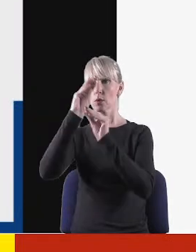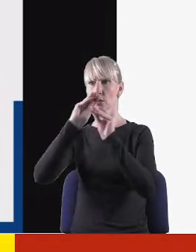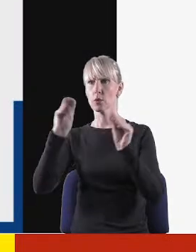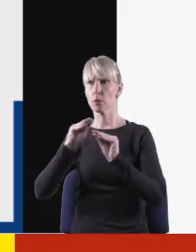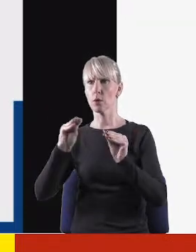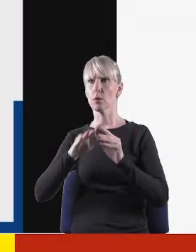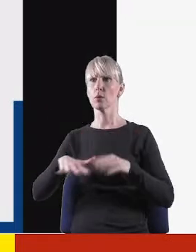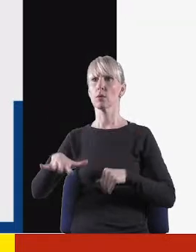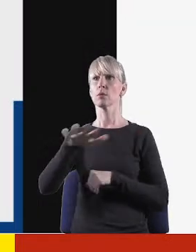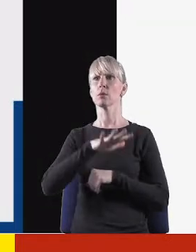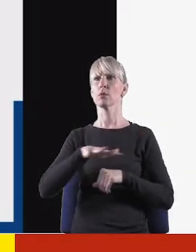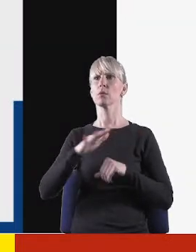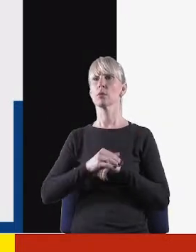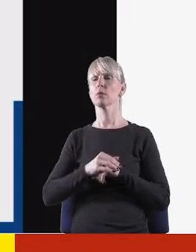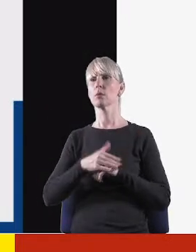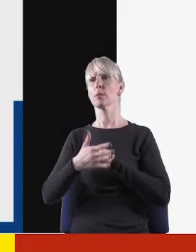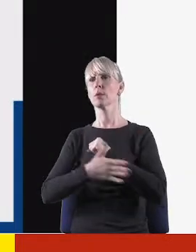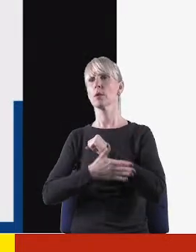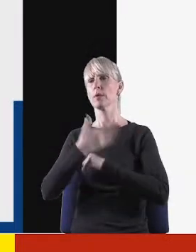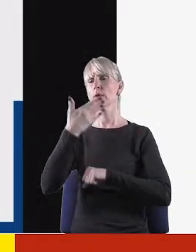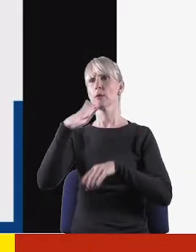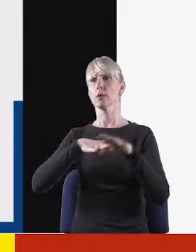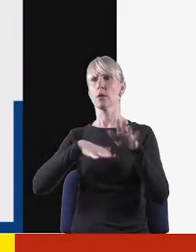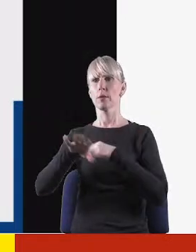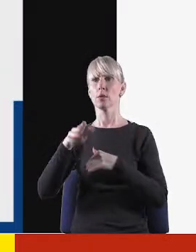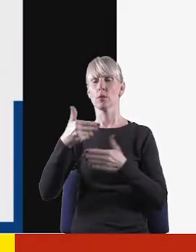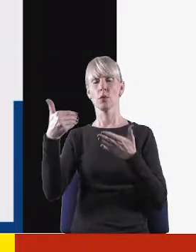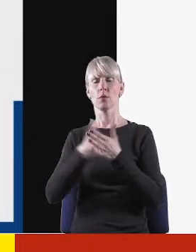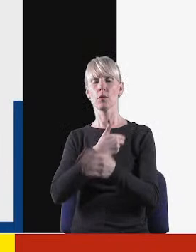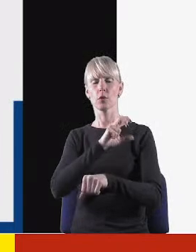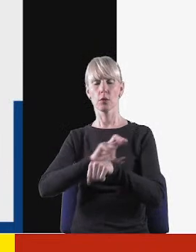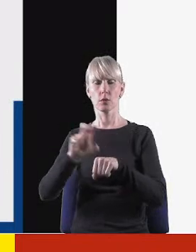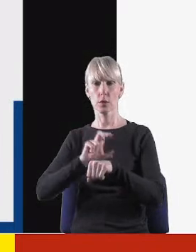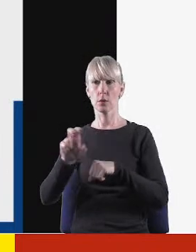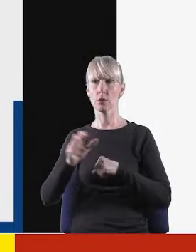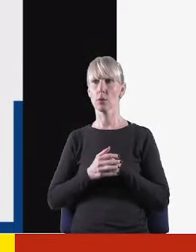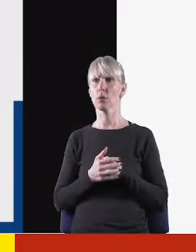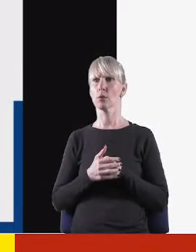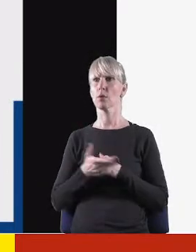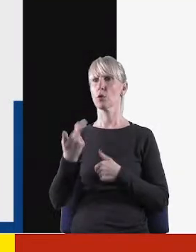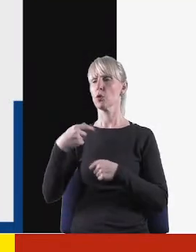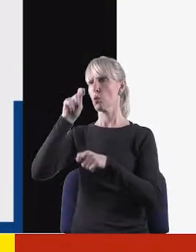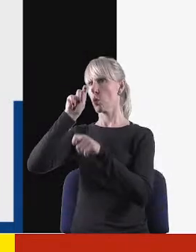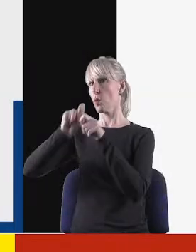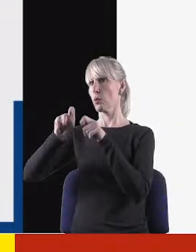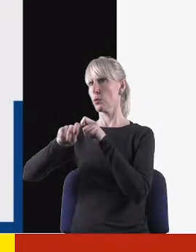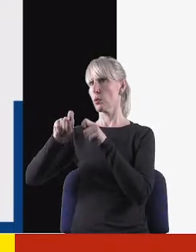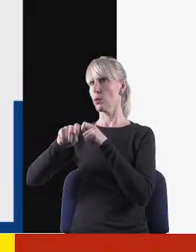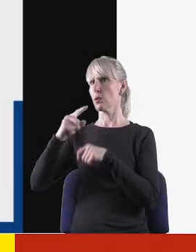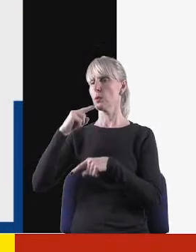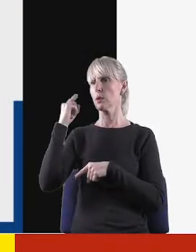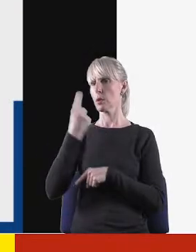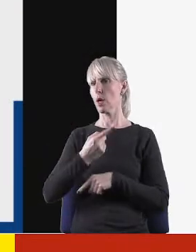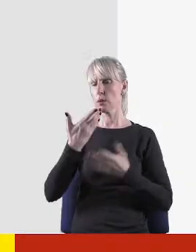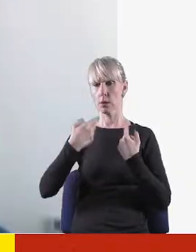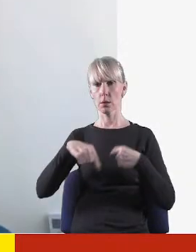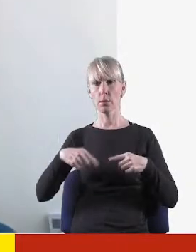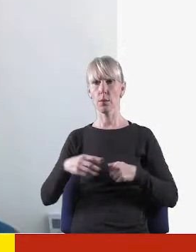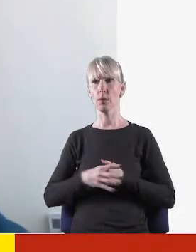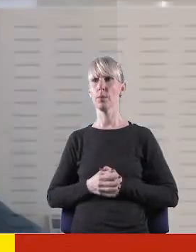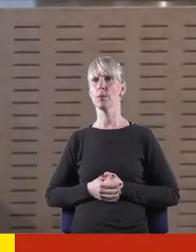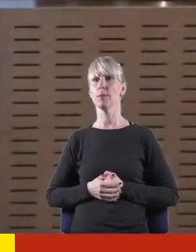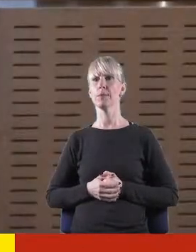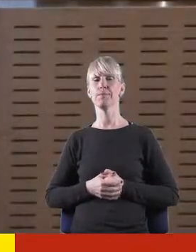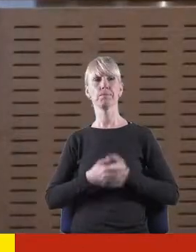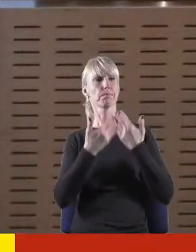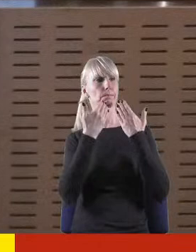kwalifikacyjnych kursach zawodowych w nowoczesnych technologiach. Tutaj kontroli, zaleceń kontrolnych nie było. Bardzo